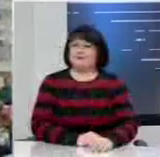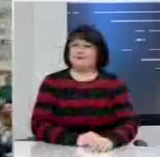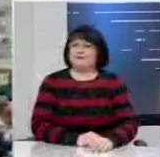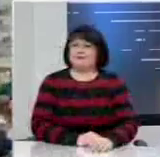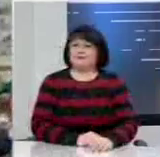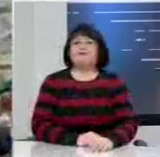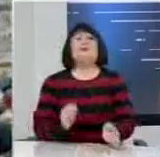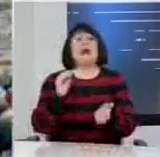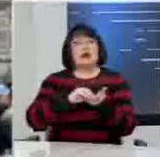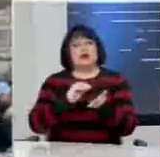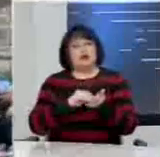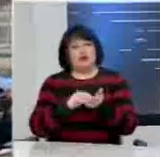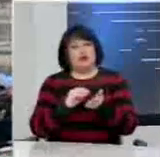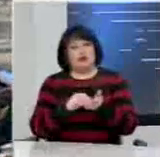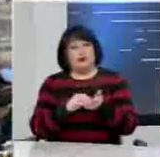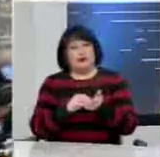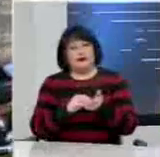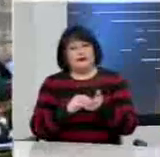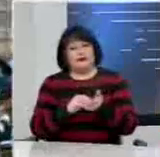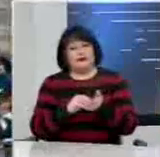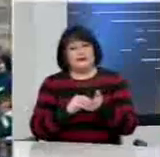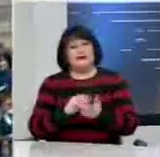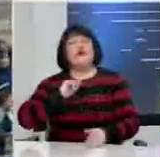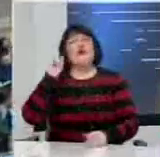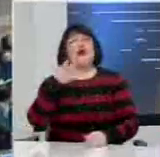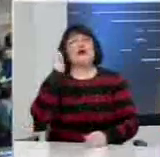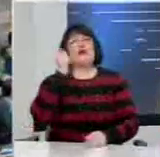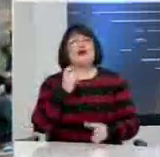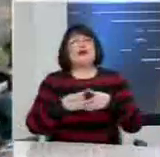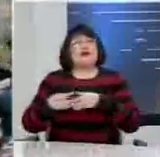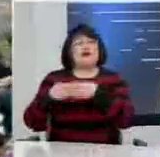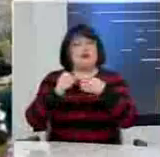Και έπειτα, για να υπάρξει διακομματική συνένεση,